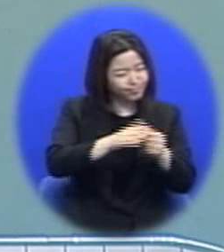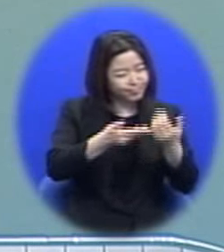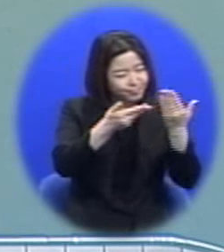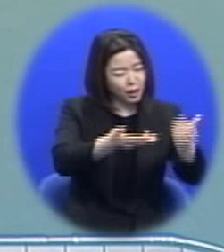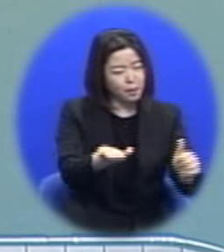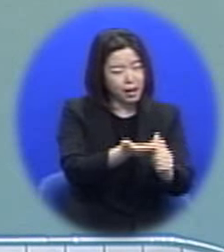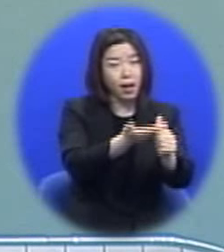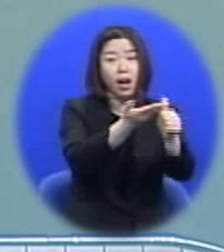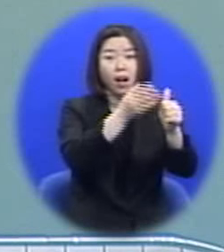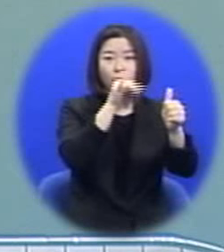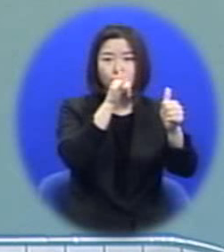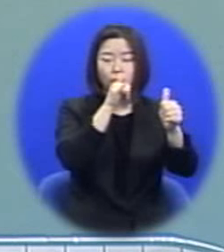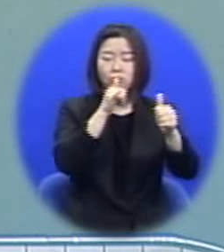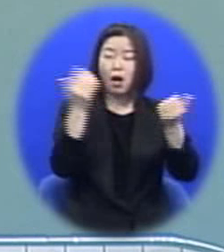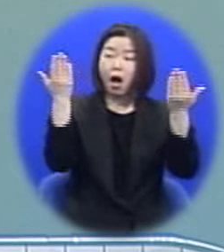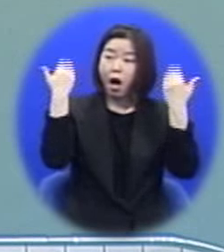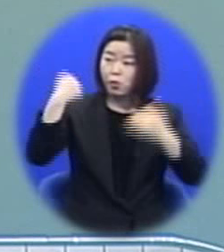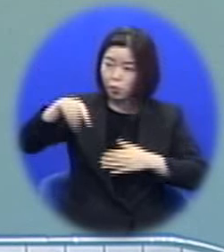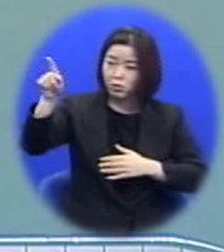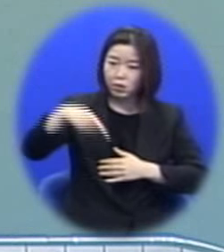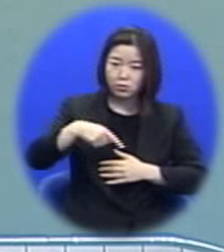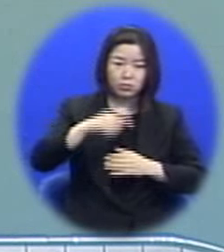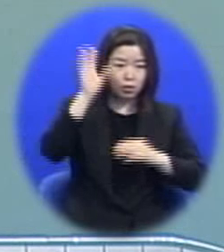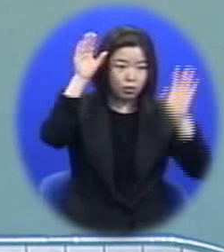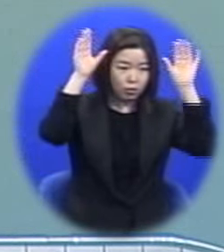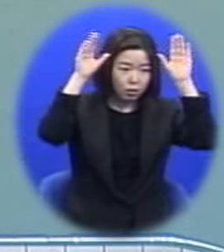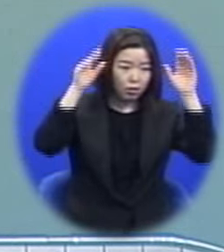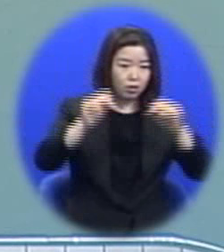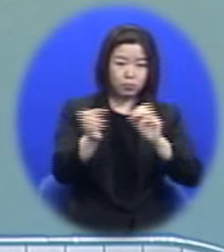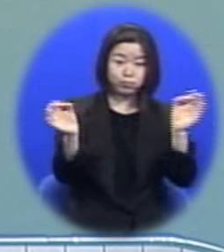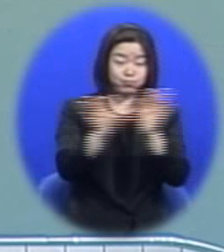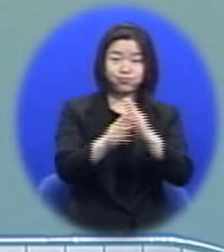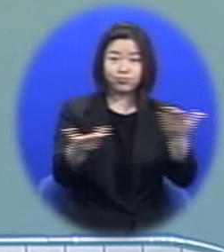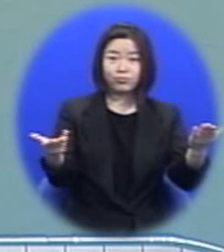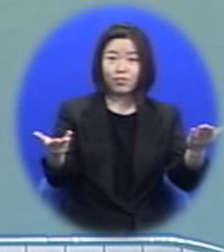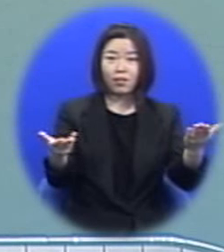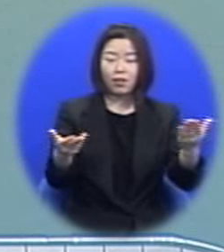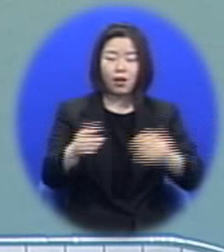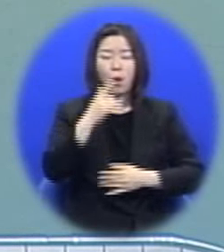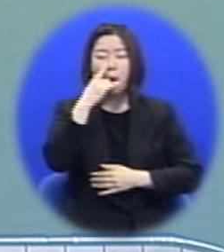학교 갔다 왔더니 개가 없어졌어요. 엄마에게 찾았더니